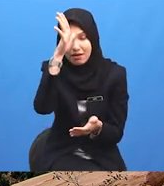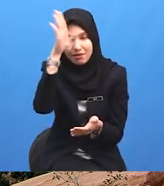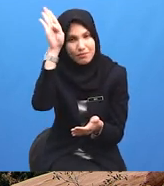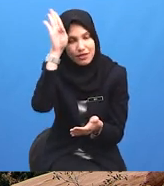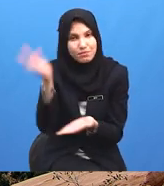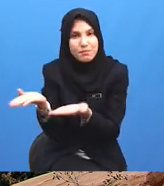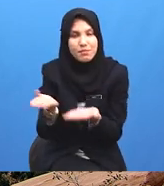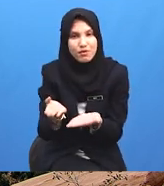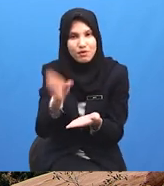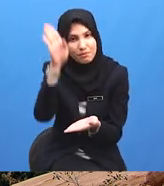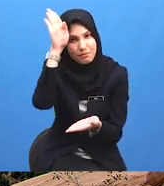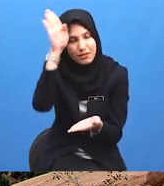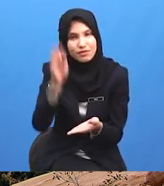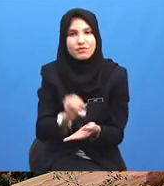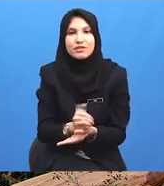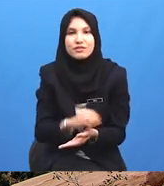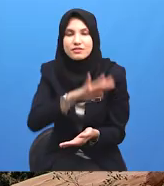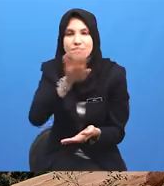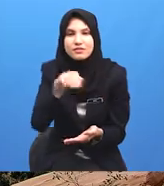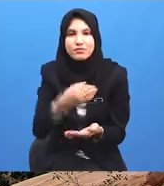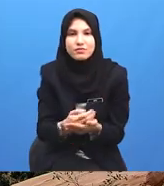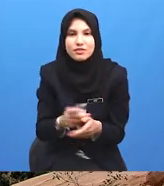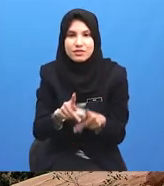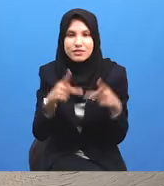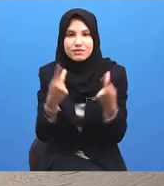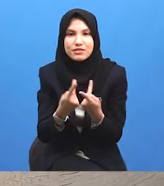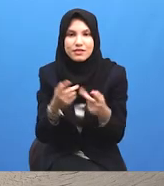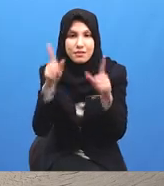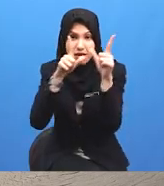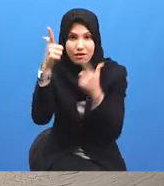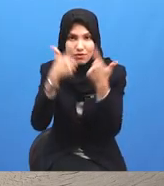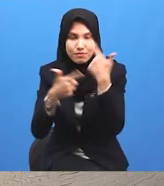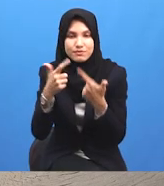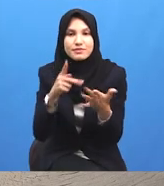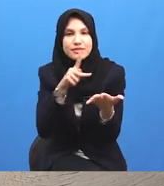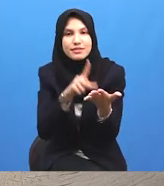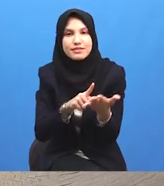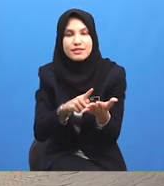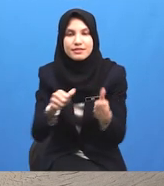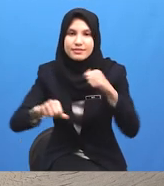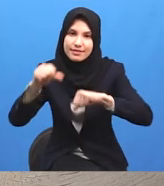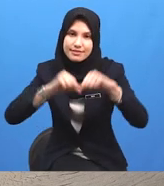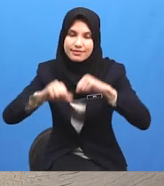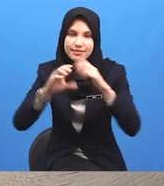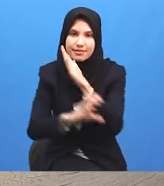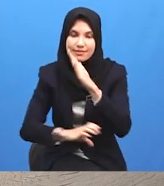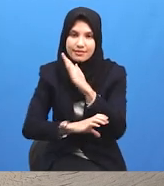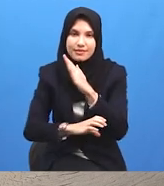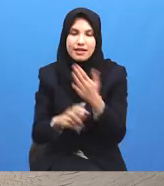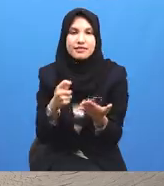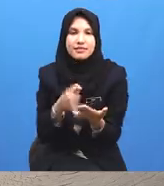Badrul sekeluarga melawat Pusat Sains Negara. Setibanya di situ, Badrul dan